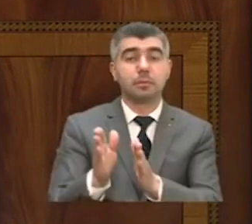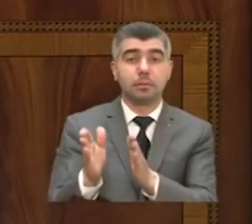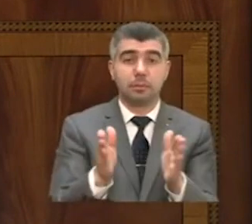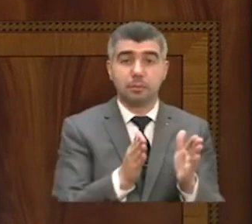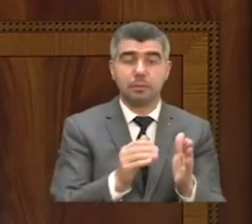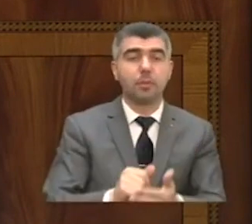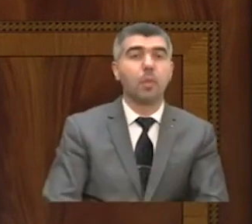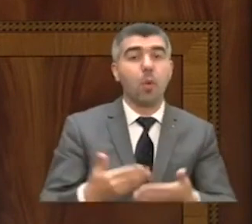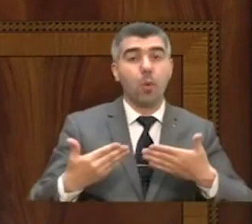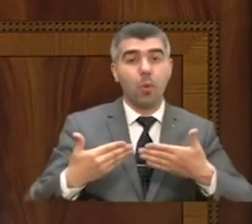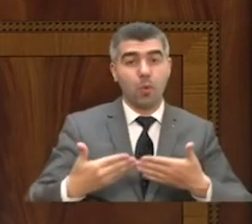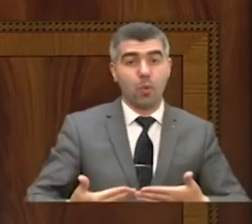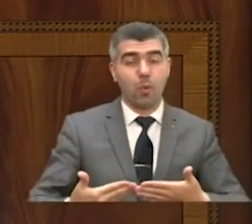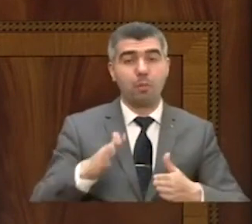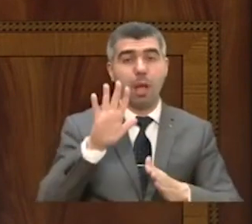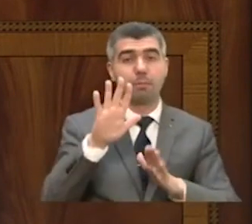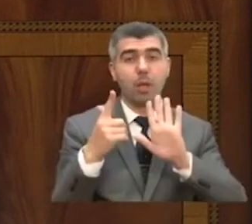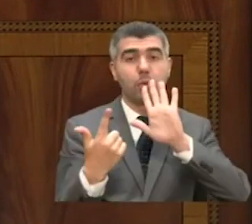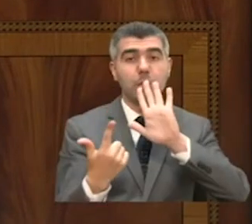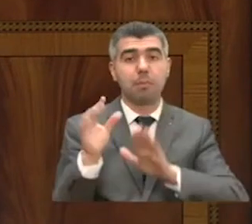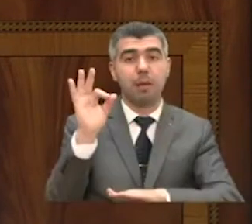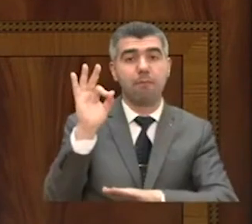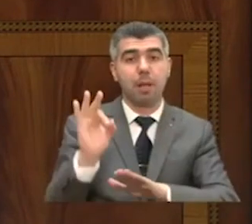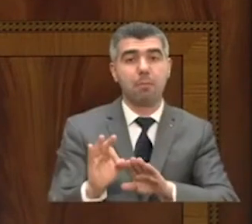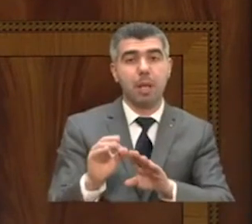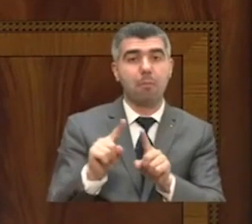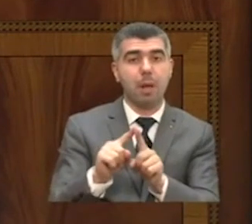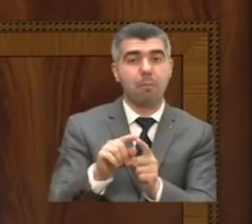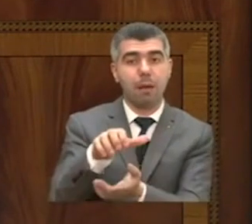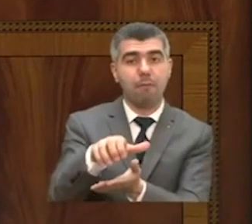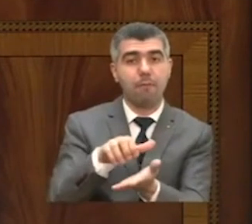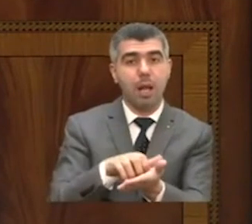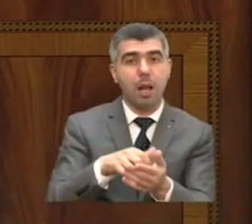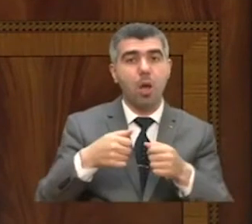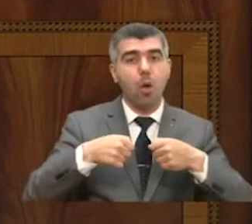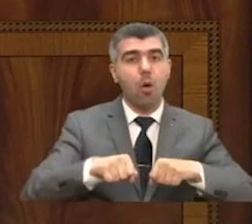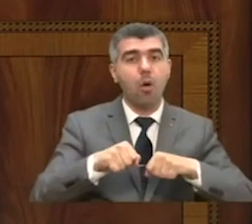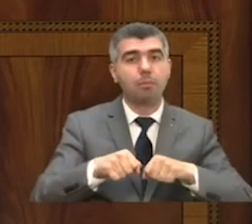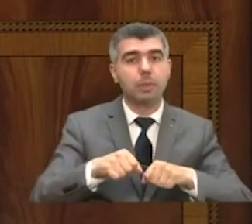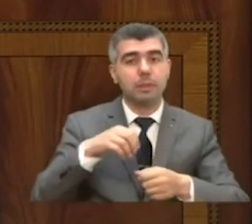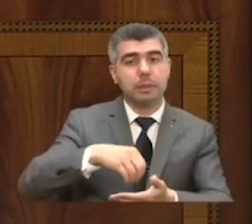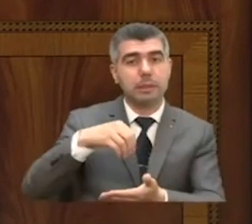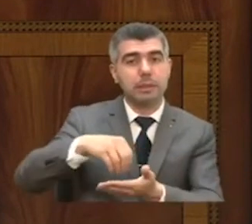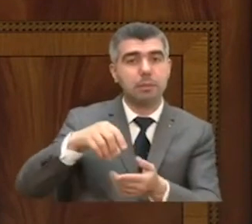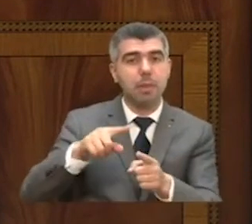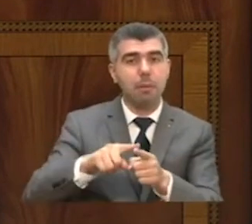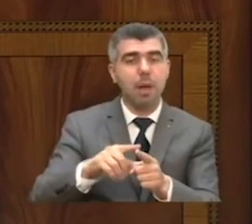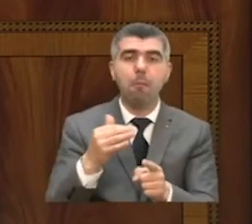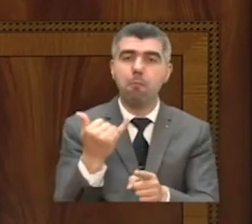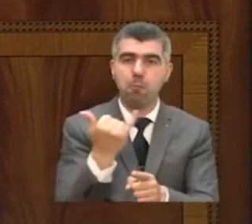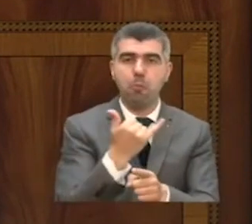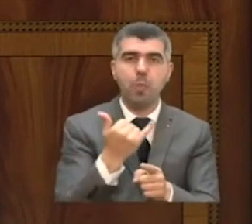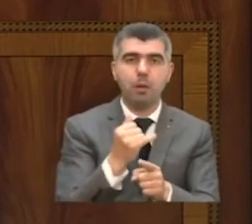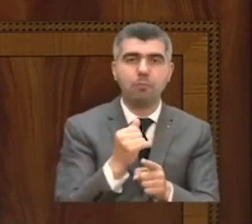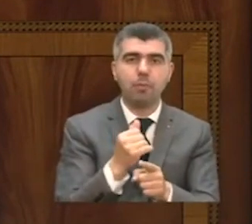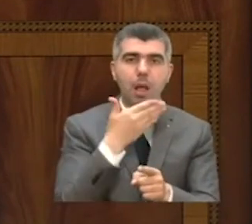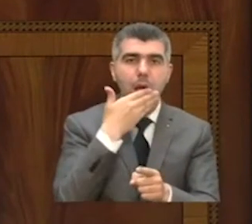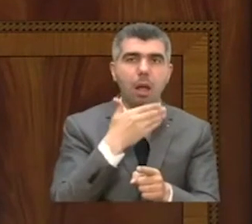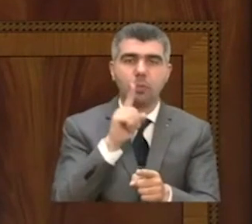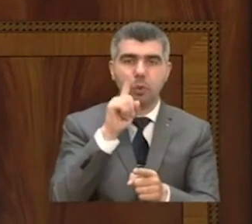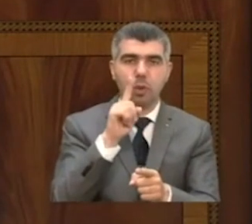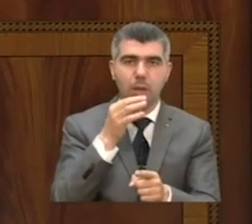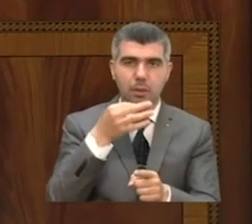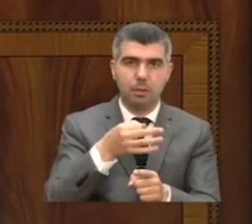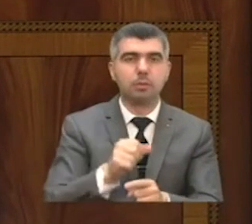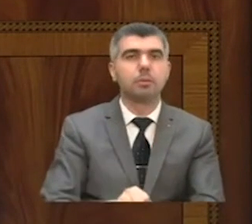وتعتبر اليوم 75% من المساحة المزروعة بالحبوب في وضعية جيدة إلى جيدة جدا،